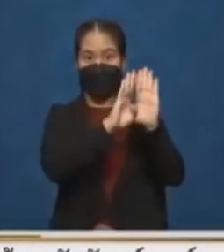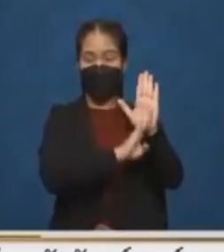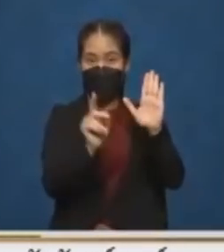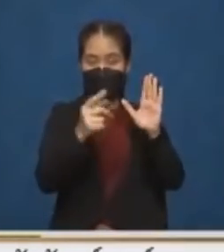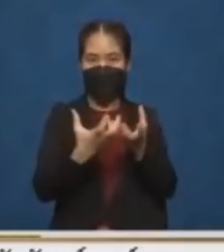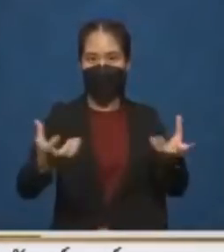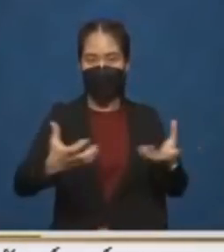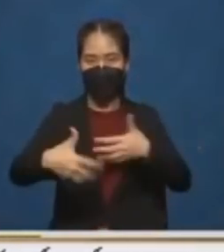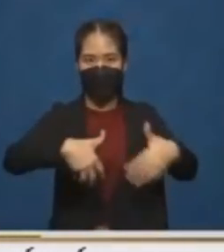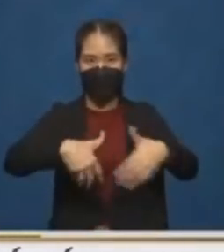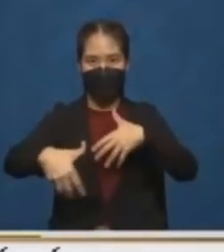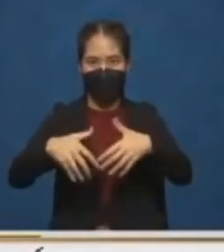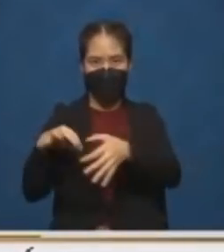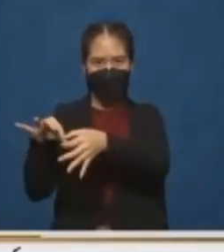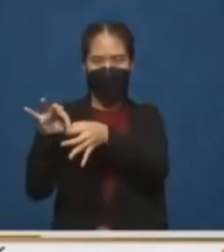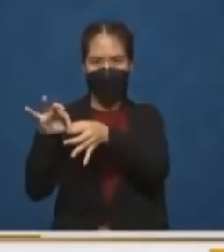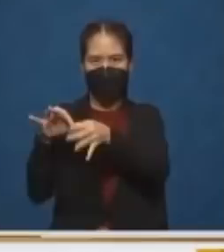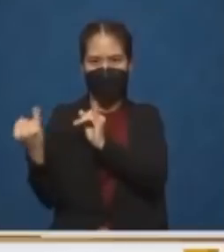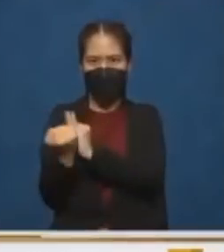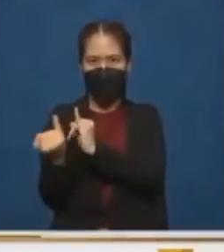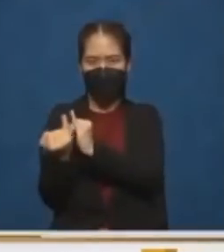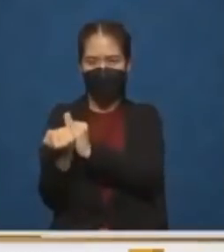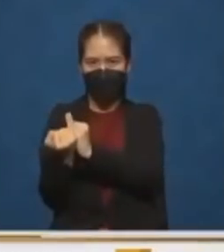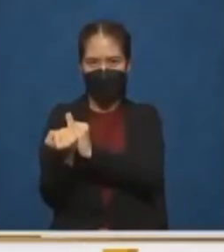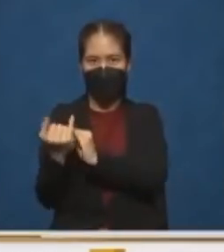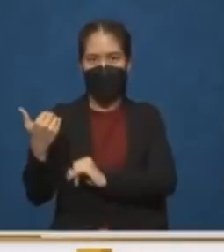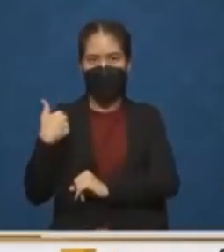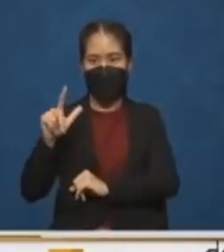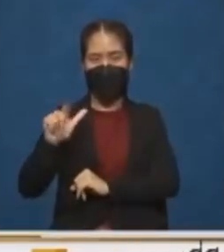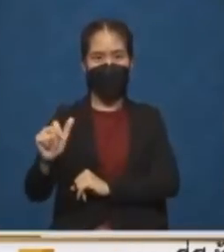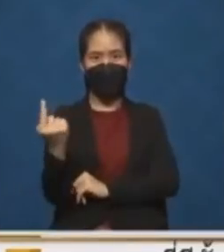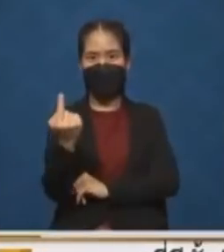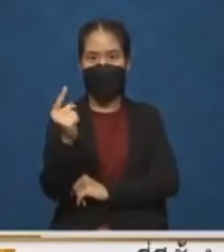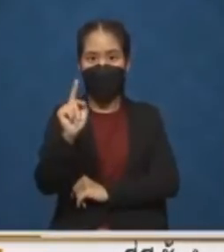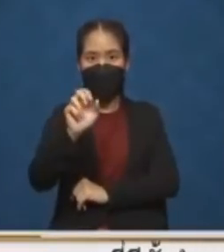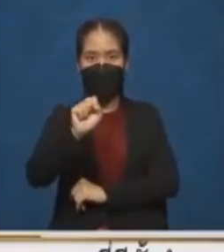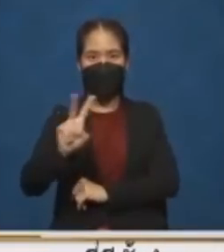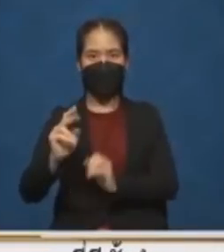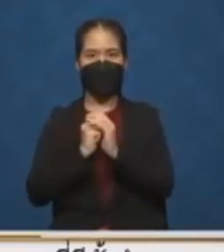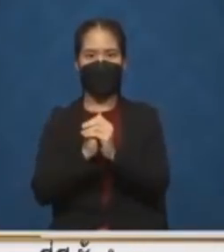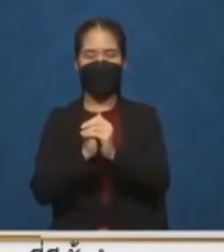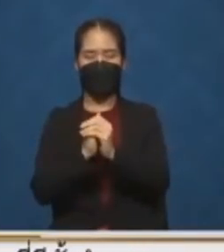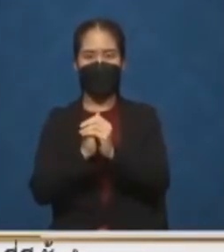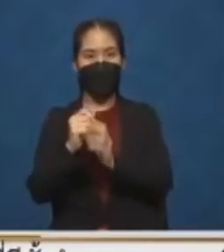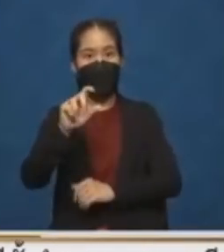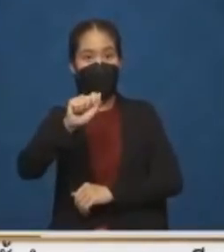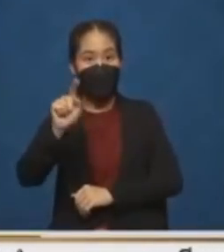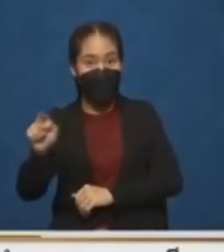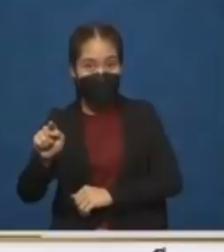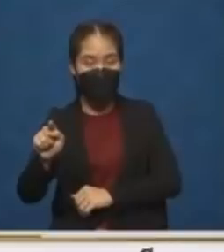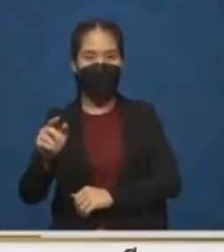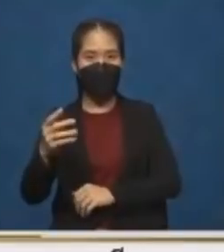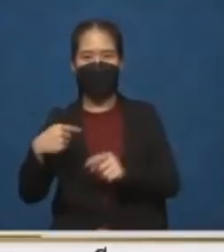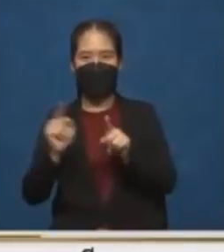ธารณะ ผูกขาดตัดตอนให้มีรักซีนหลกเพีงยี่ห้อเดีวnamentอ Astra Sinicaเอื้อประโยชนให้เอกหวางหลายเดี